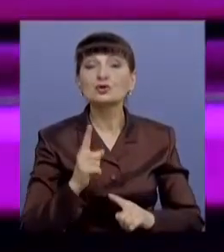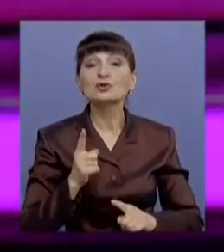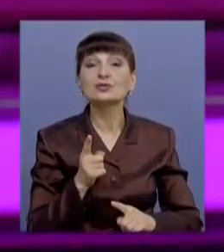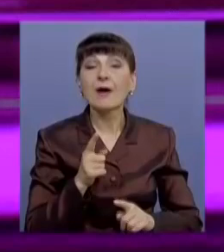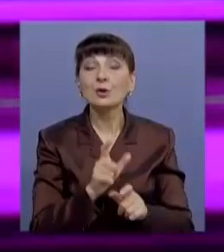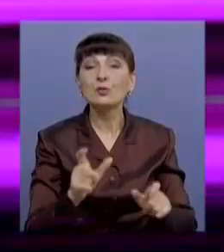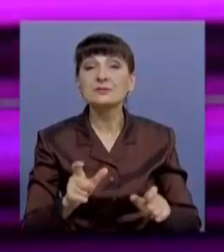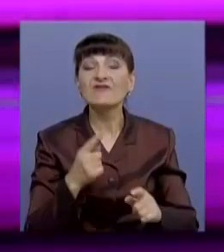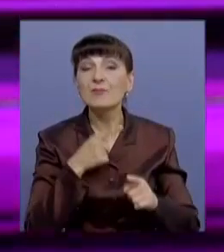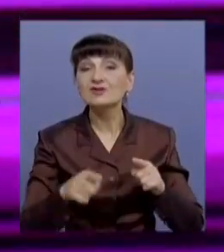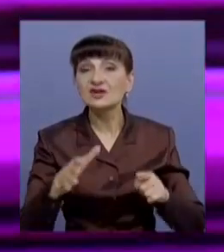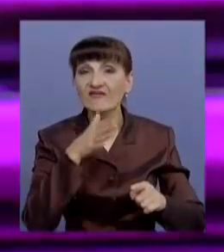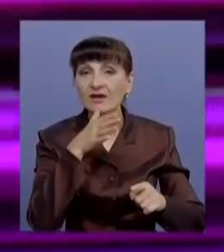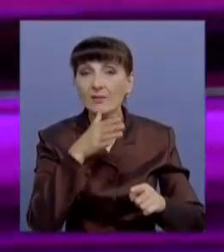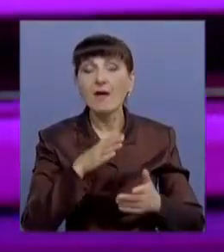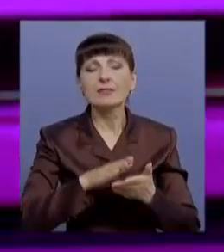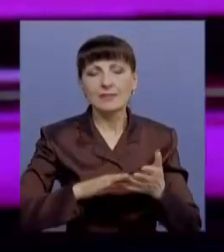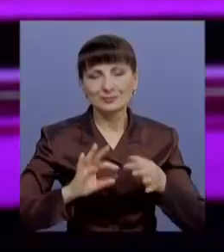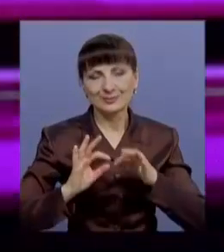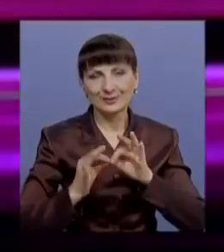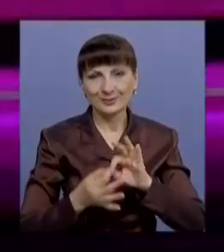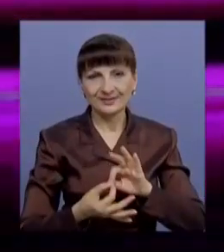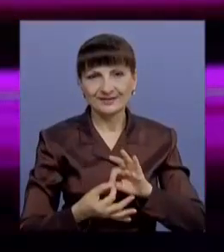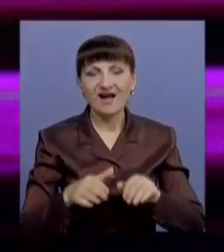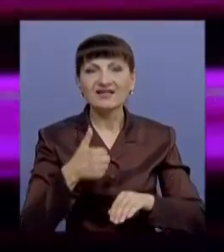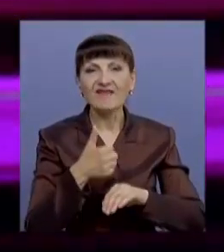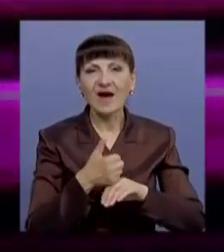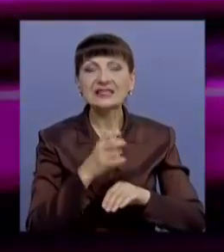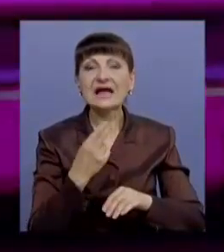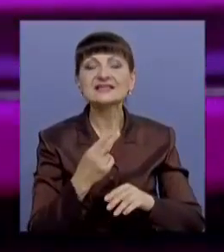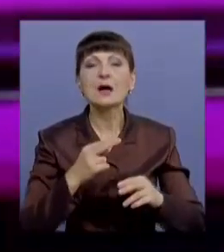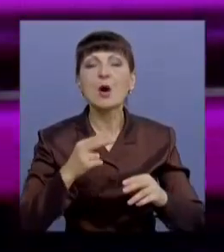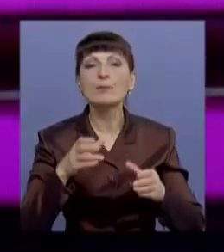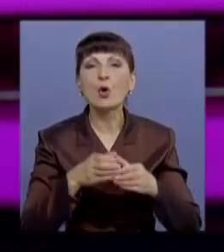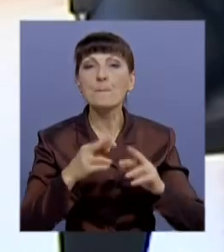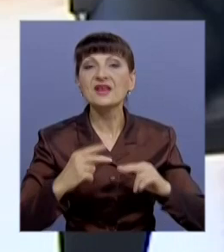читателям в ближайшее время, рассказал Рауан Кинджиханула, глава Нацбюро переводов.